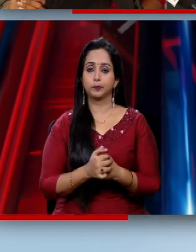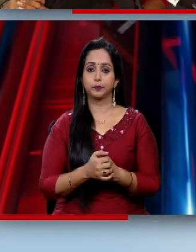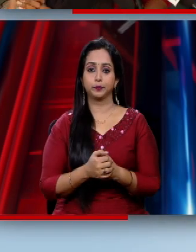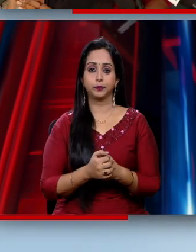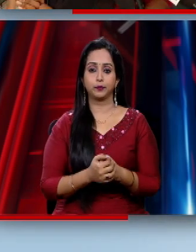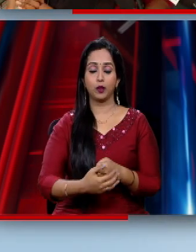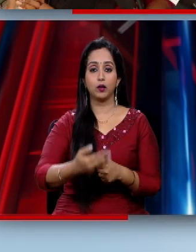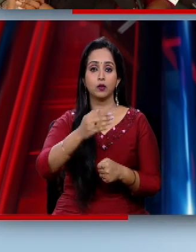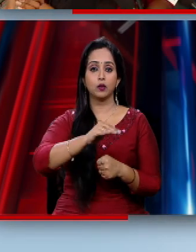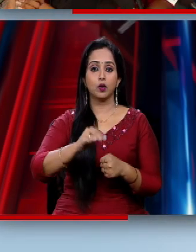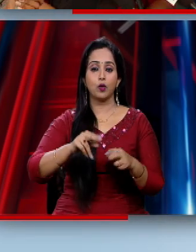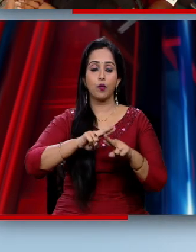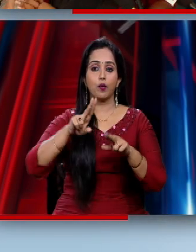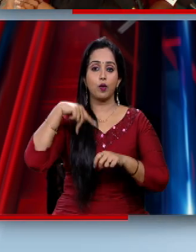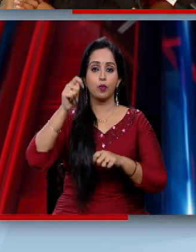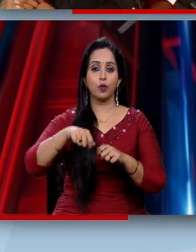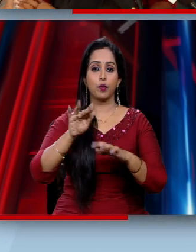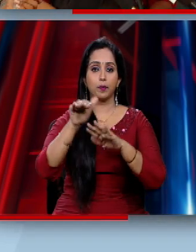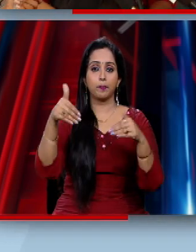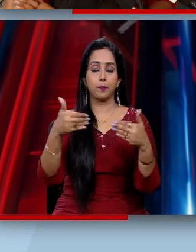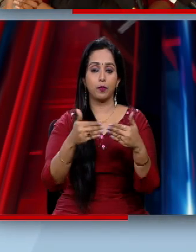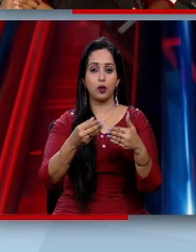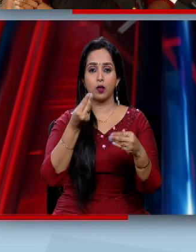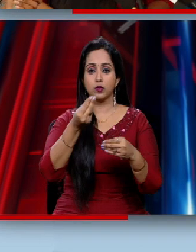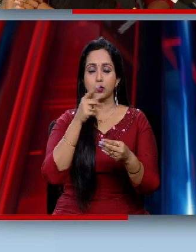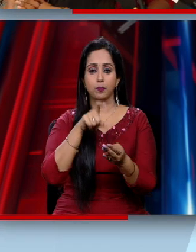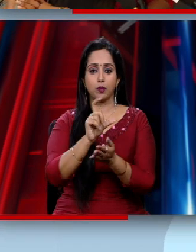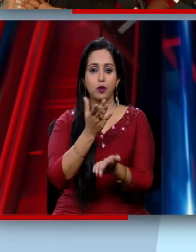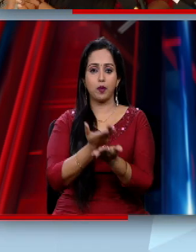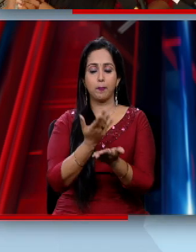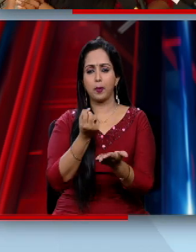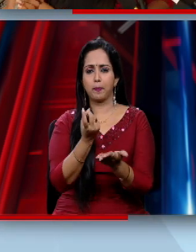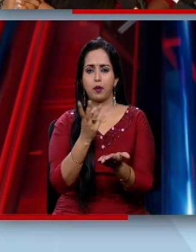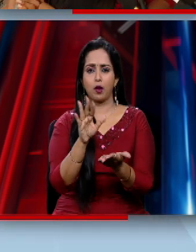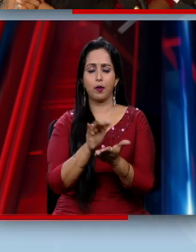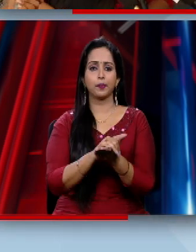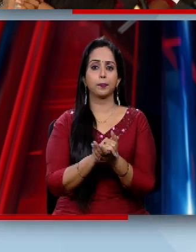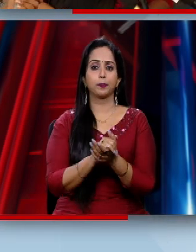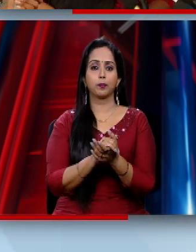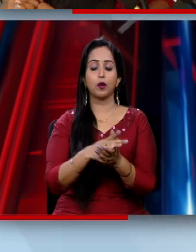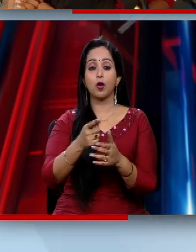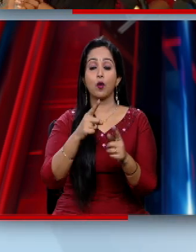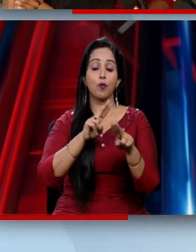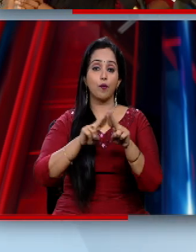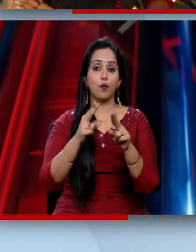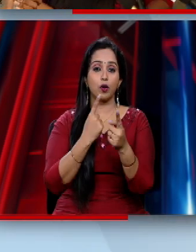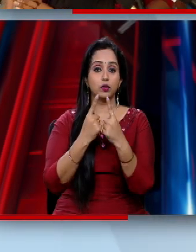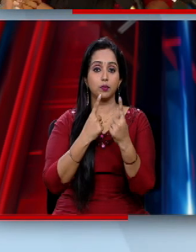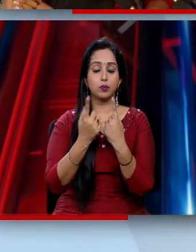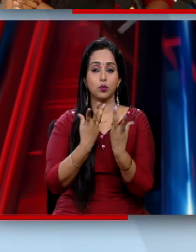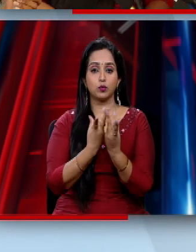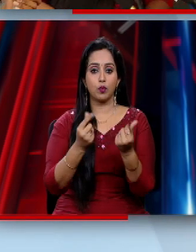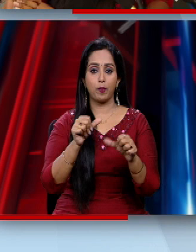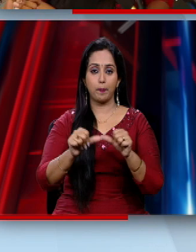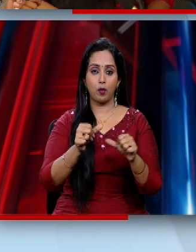വിദ്യാർത്ഥികൾ ഇതിനകം കോടതിയെ സമീപിച്ചിട്ടുള്ളതായ ചില കേസുകളുണ്ട്. ആ കേസുകൾ രമ്യമായി പരിഹരിക്കുന്നതിനുള്ള